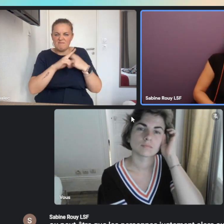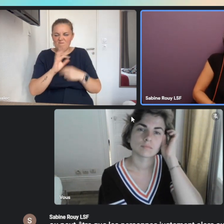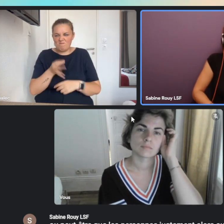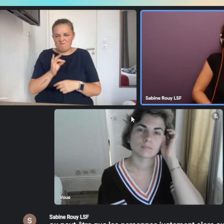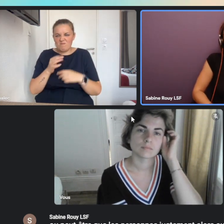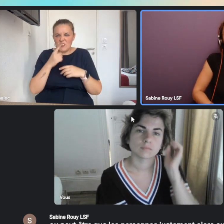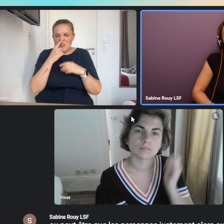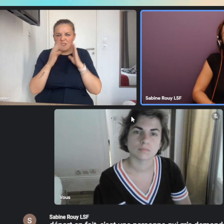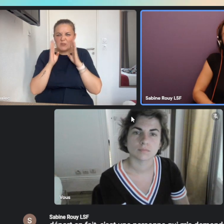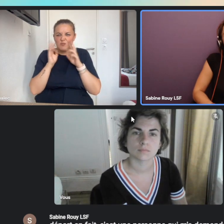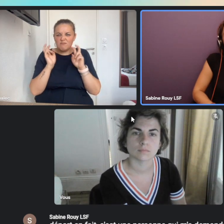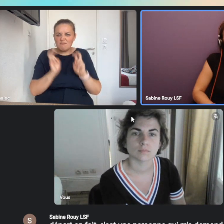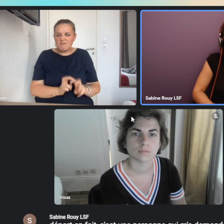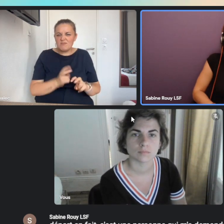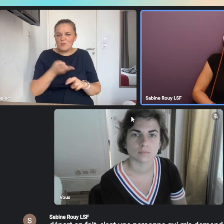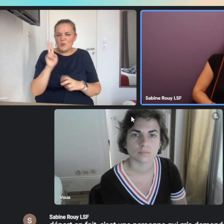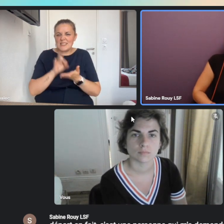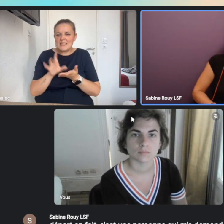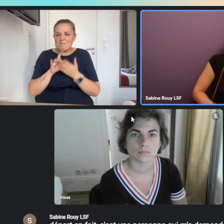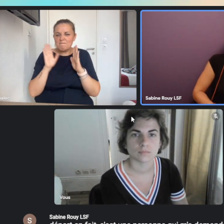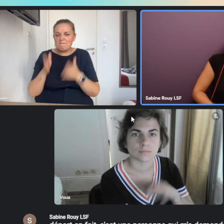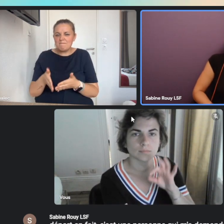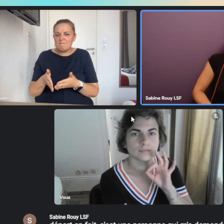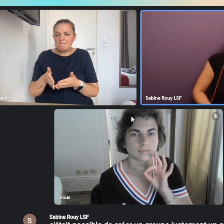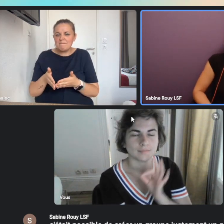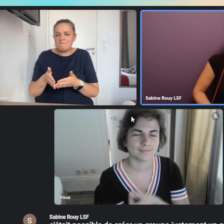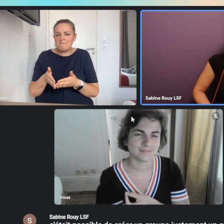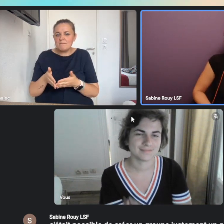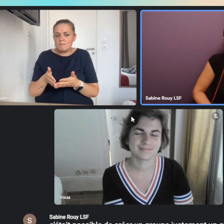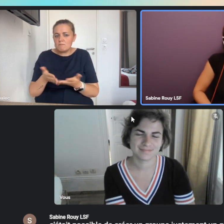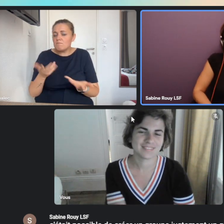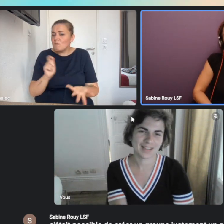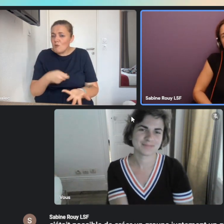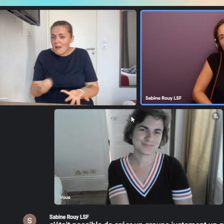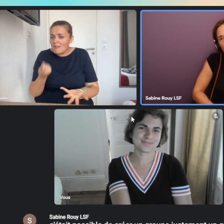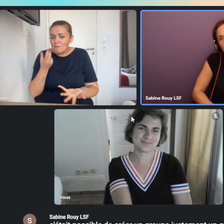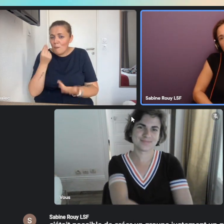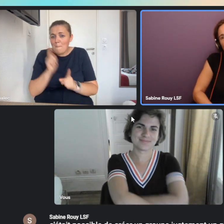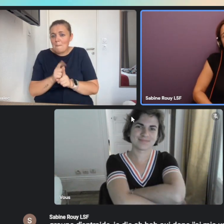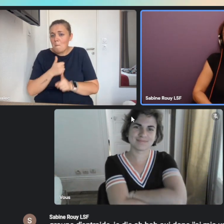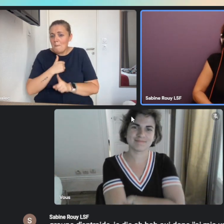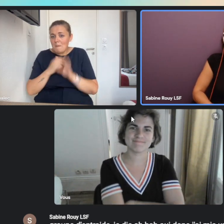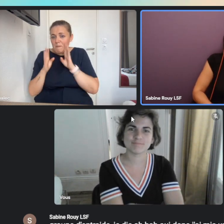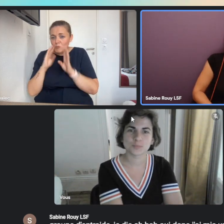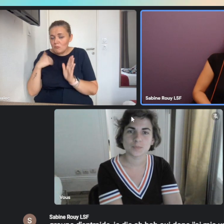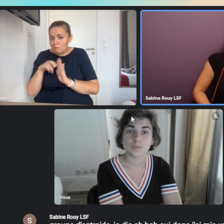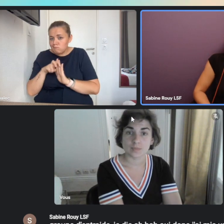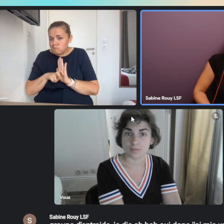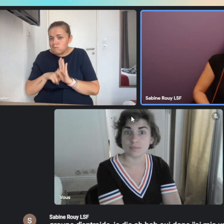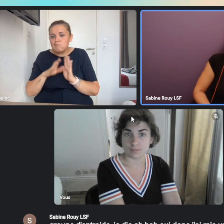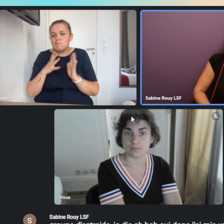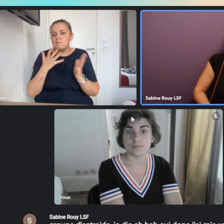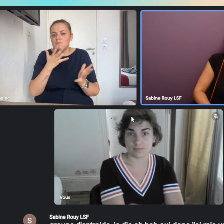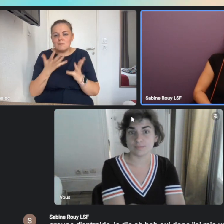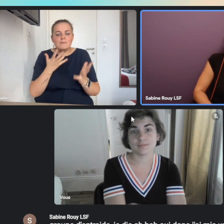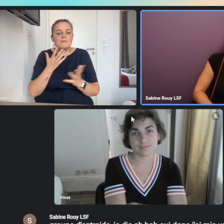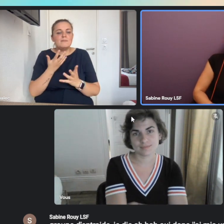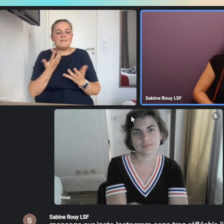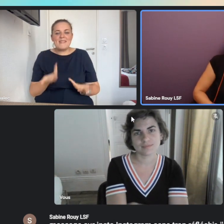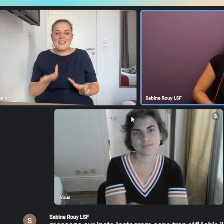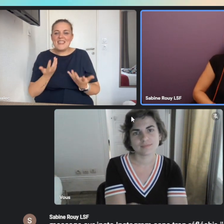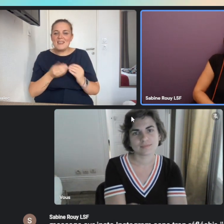au départ sur un groupe Facebook et les gens m'ont dit: «Mais Facebook, on l'utilise moins, on utilise beaucoup plus Instagram» et je comprends, hein, moi-même, c'est vrai que je suis